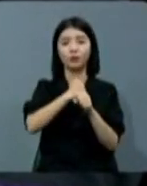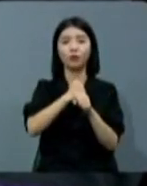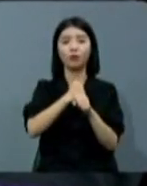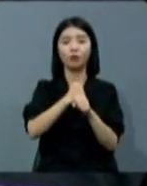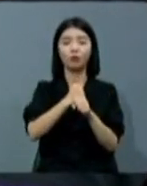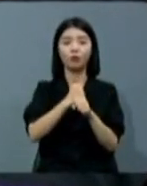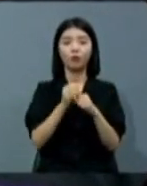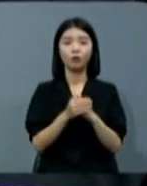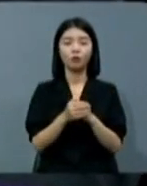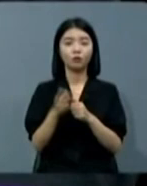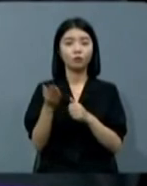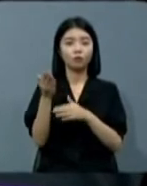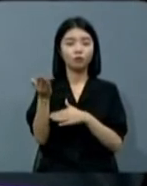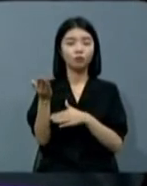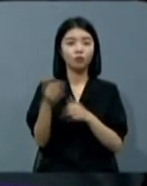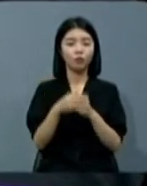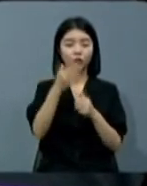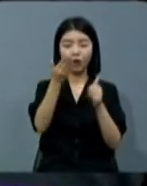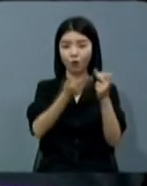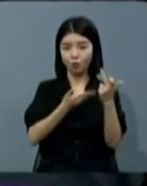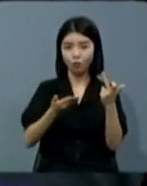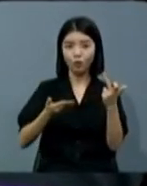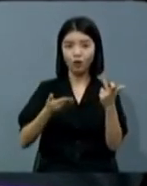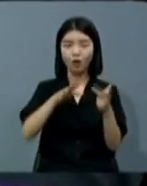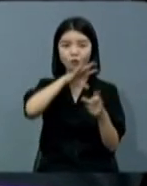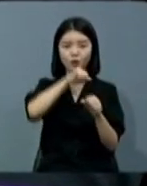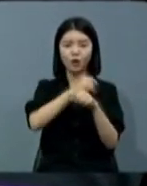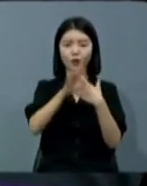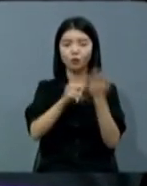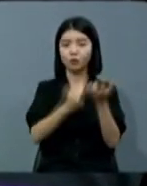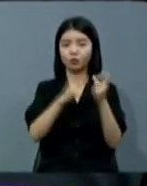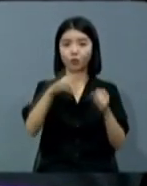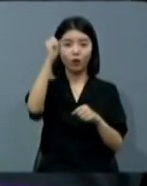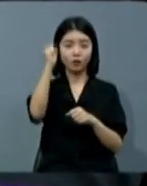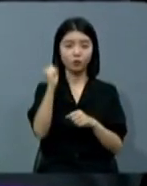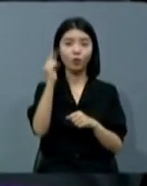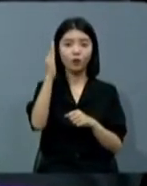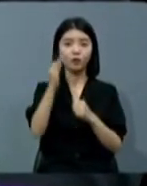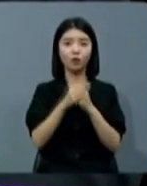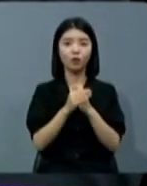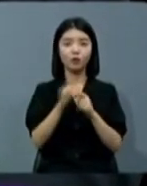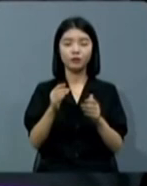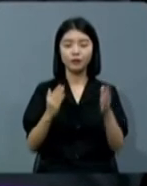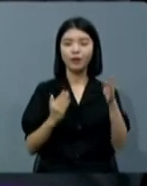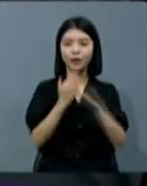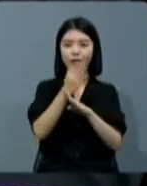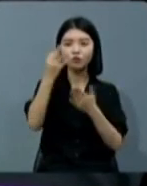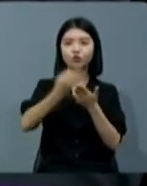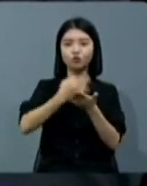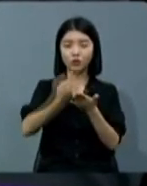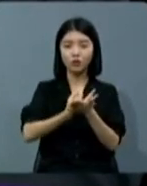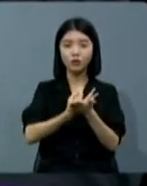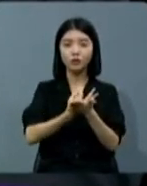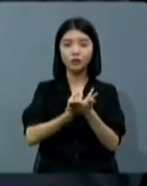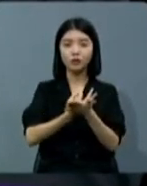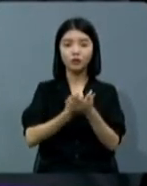홍 후보님께서 강원도에 반발을 하면 그러면 제주도 카지노에서 생기는 수익을 이익을